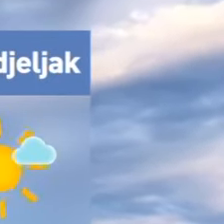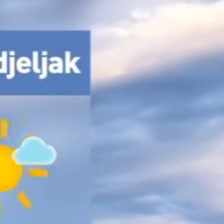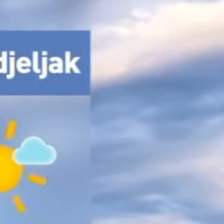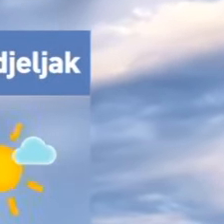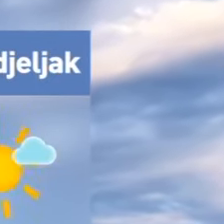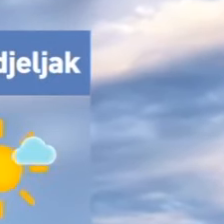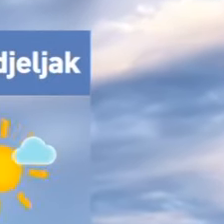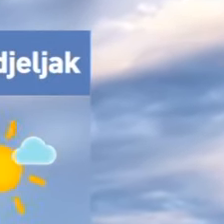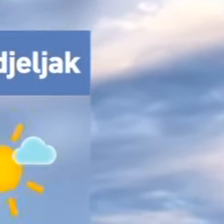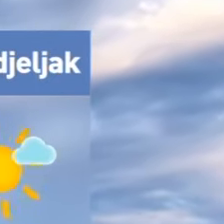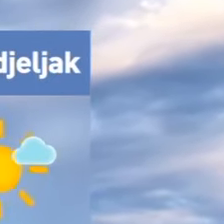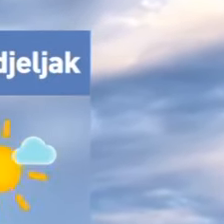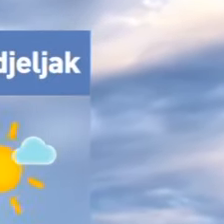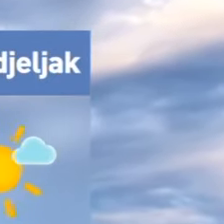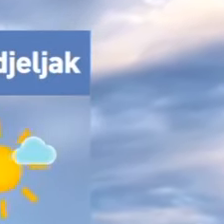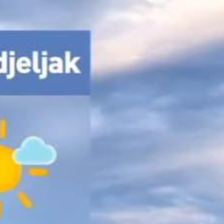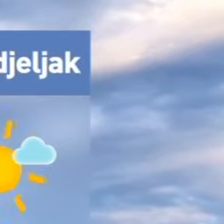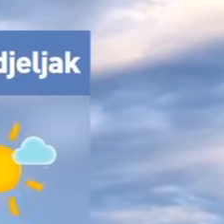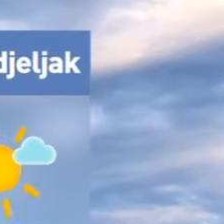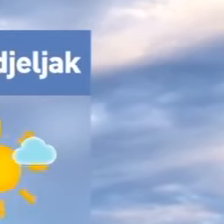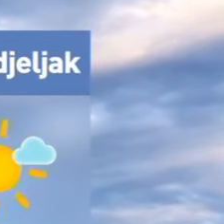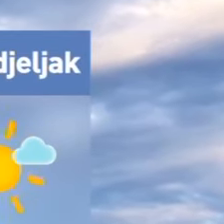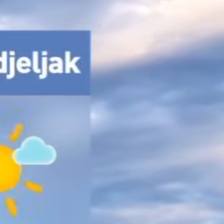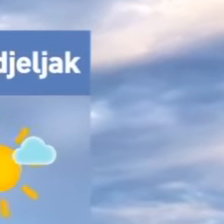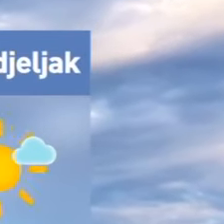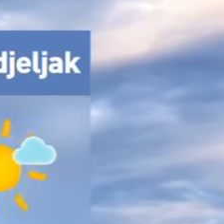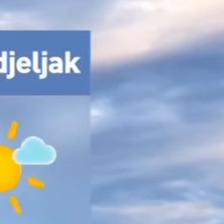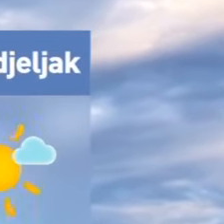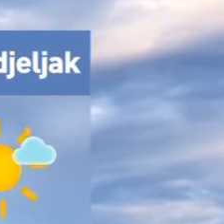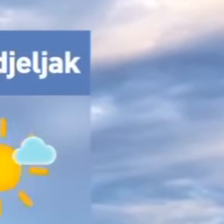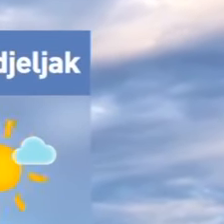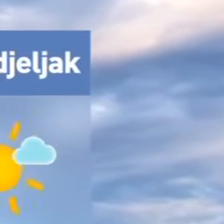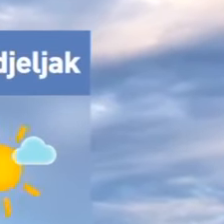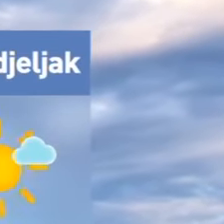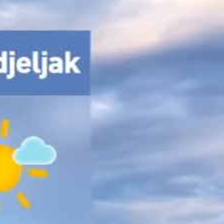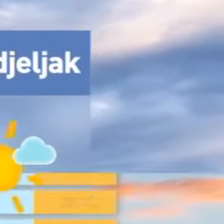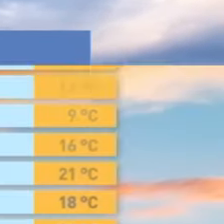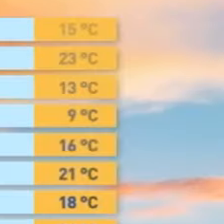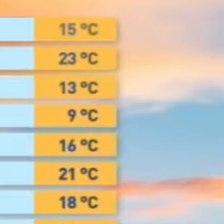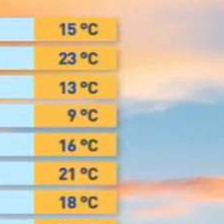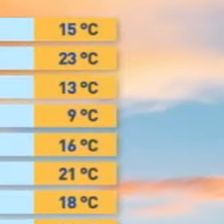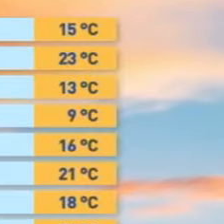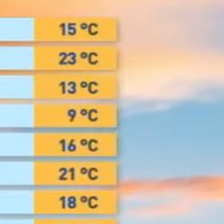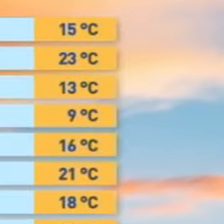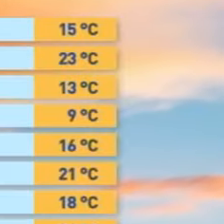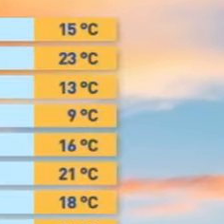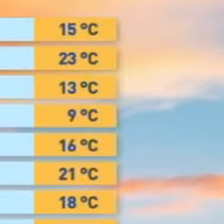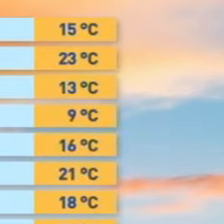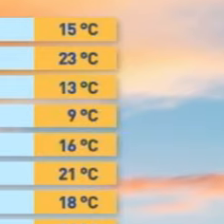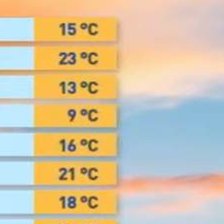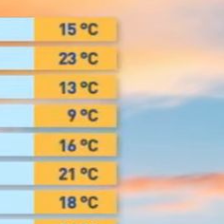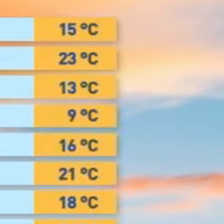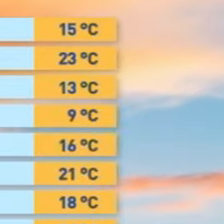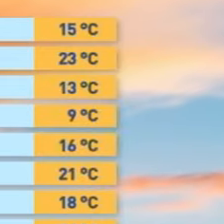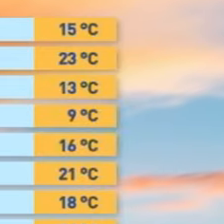od 6 do 14, a dnevna od 11 do 23 stepena. U Europi